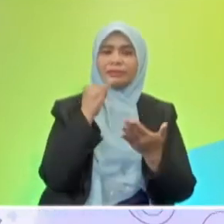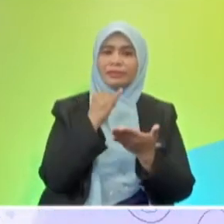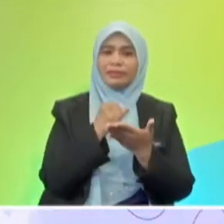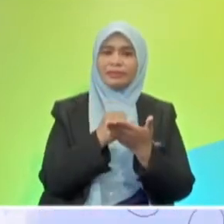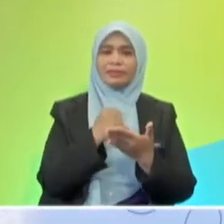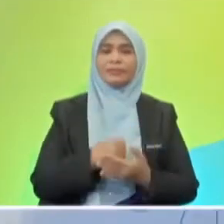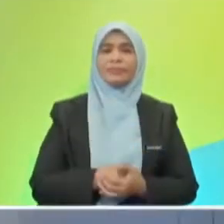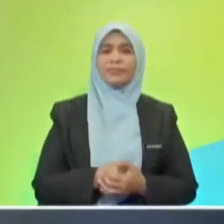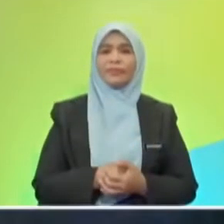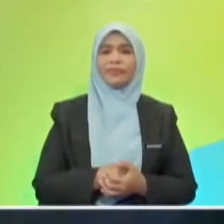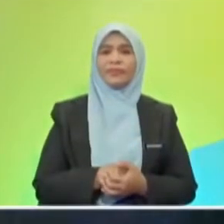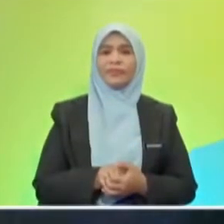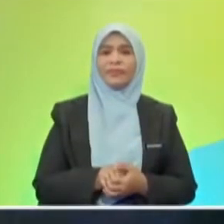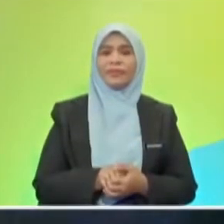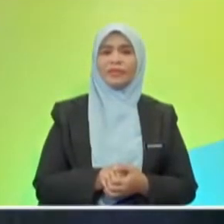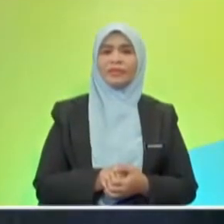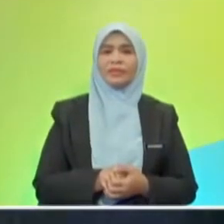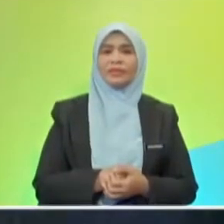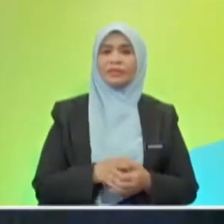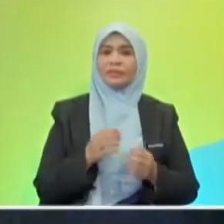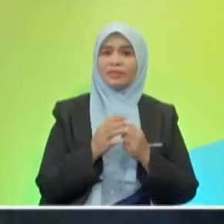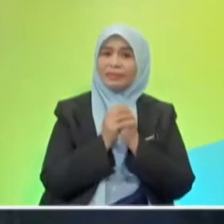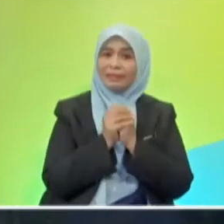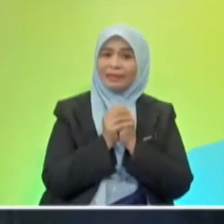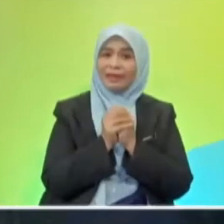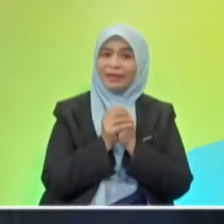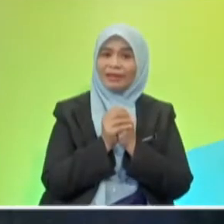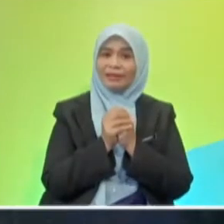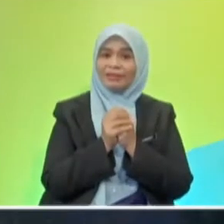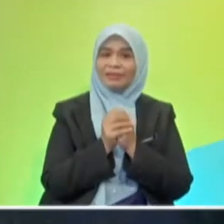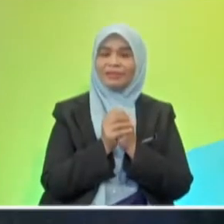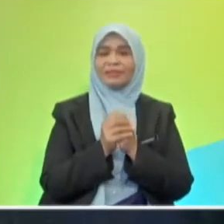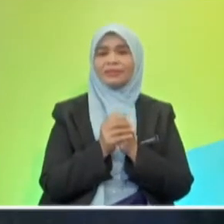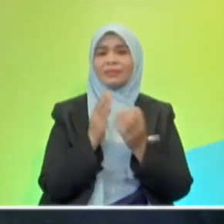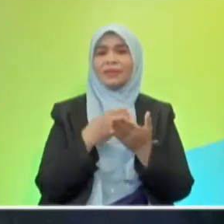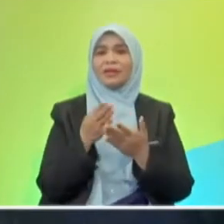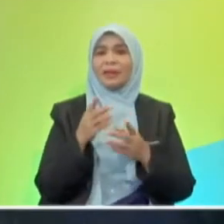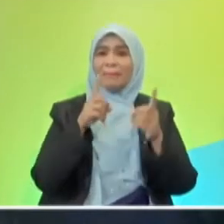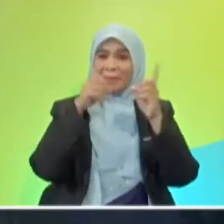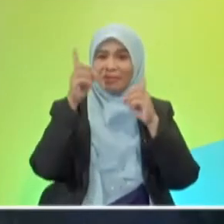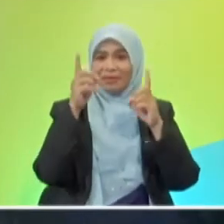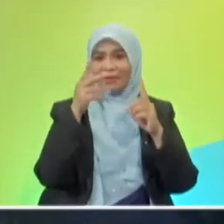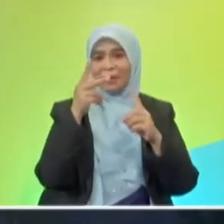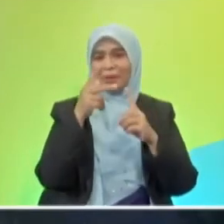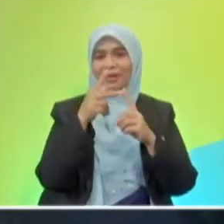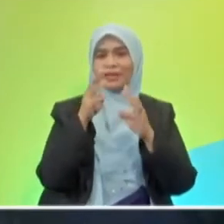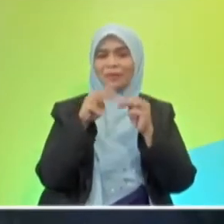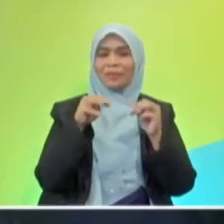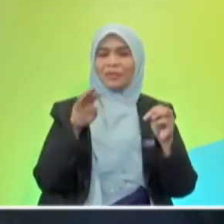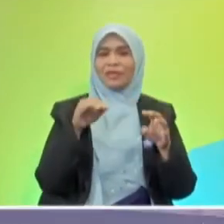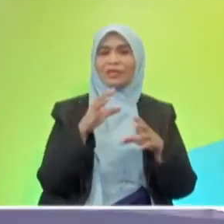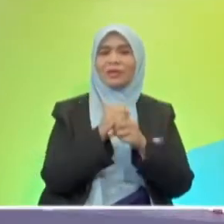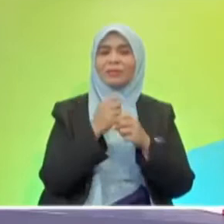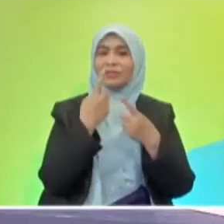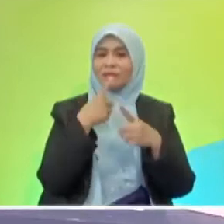Cut terima kasih dan Tania kita jangan lupa kita buka kita berikan bintang kepada muridnya menjawab Oke jadi Nabi